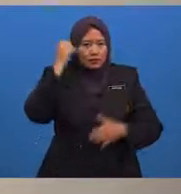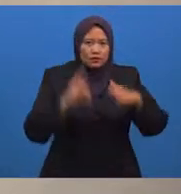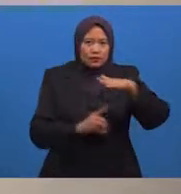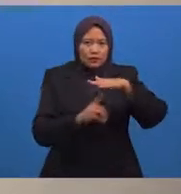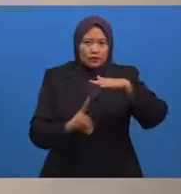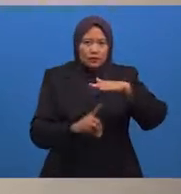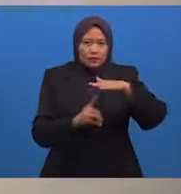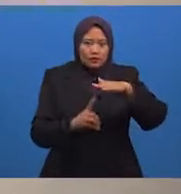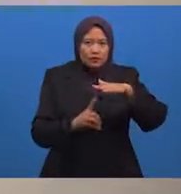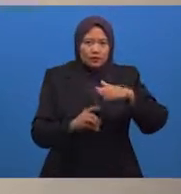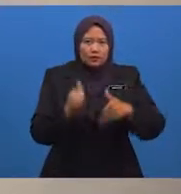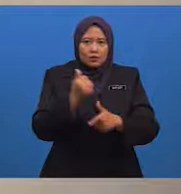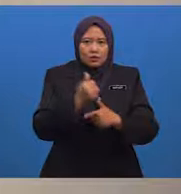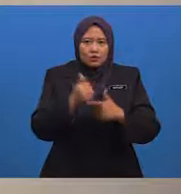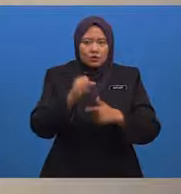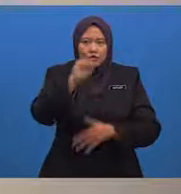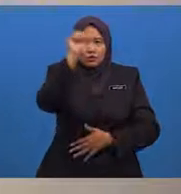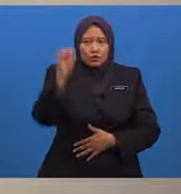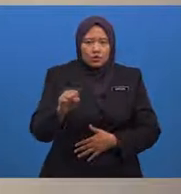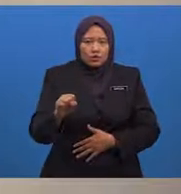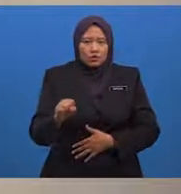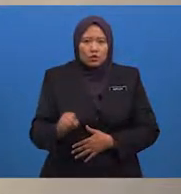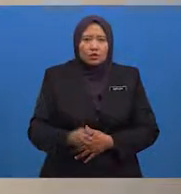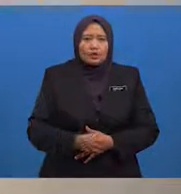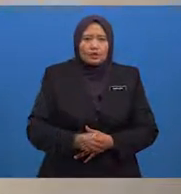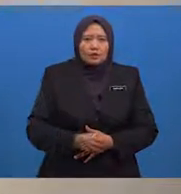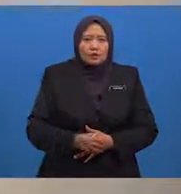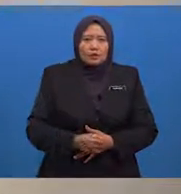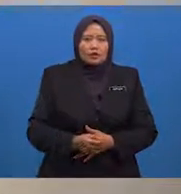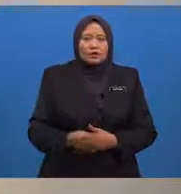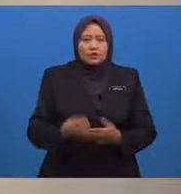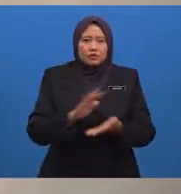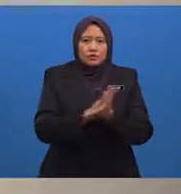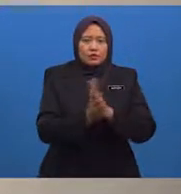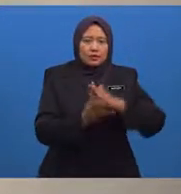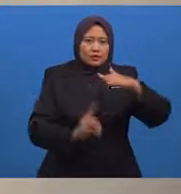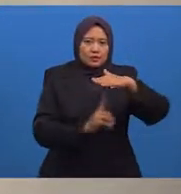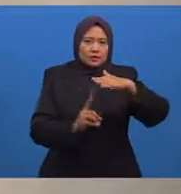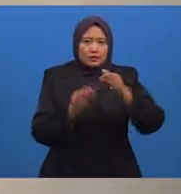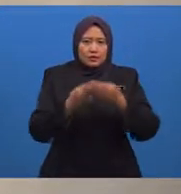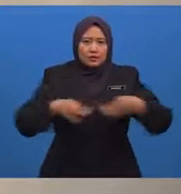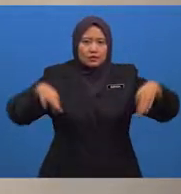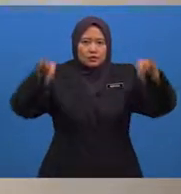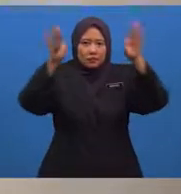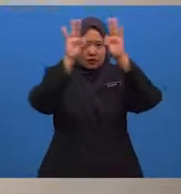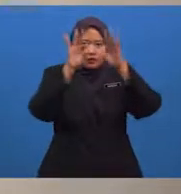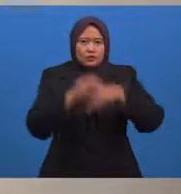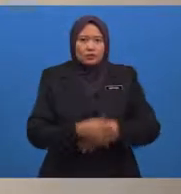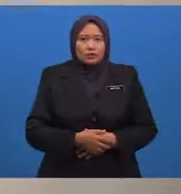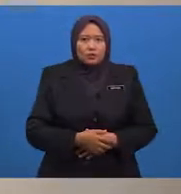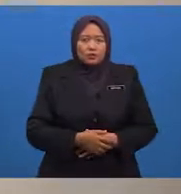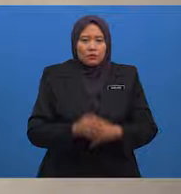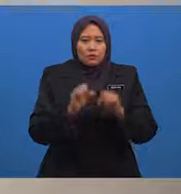penceritaan. Tema dinyatakan secara langsung, iaitu secara eksplisit,